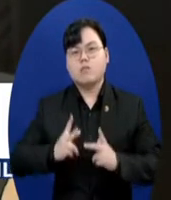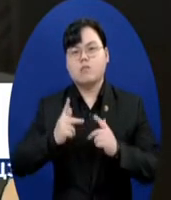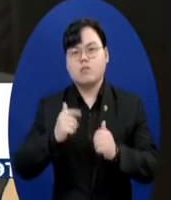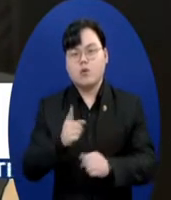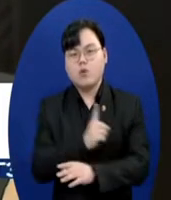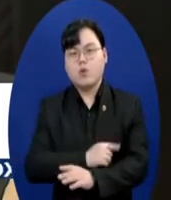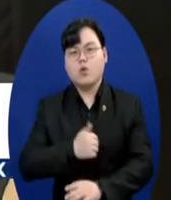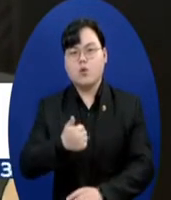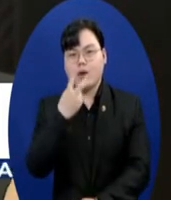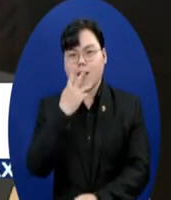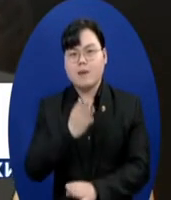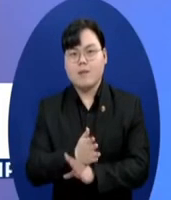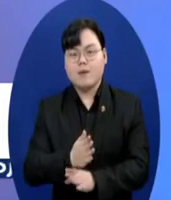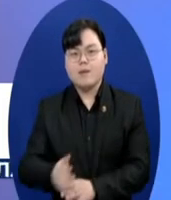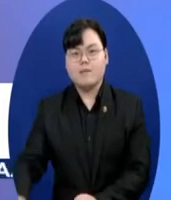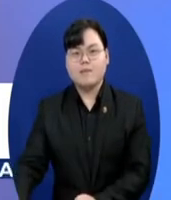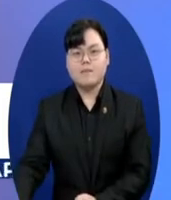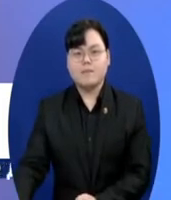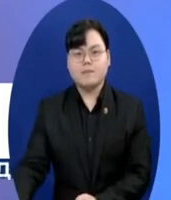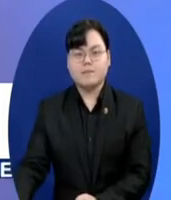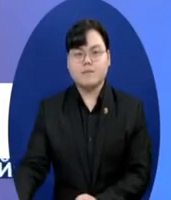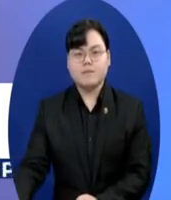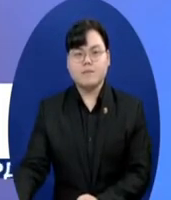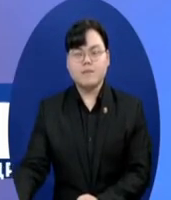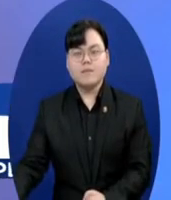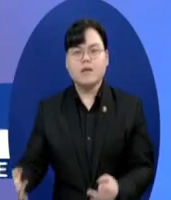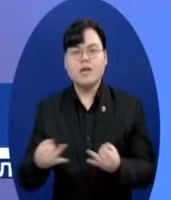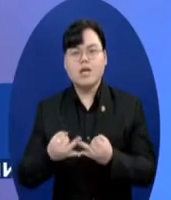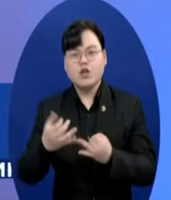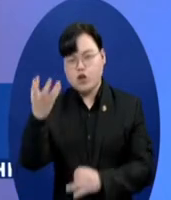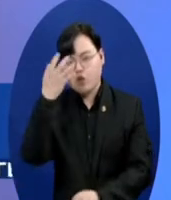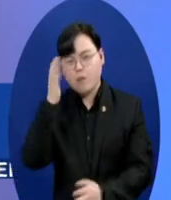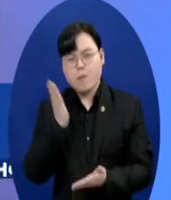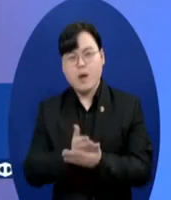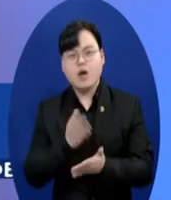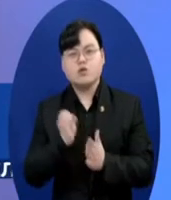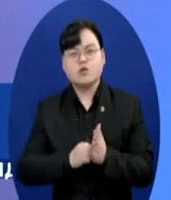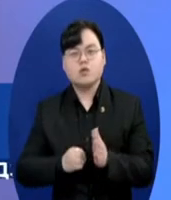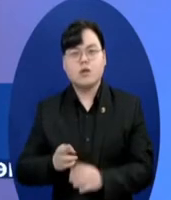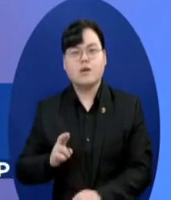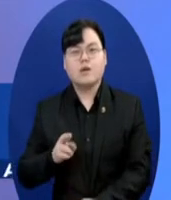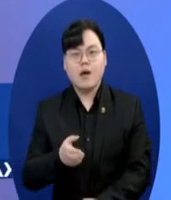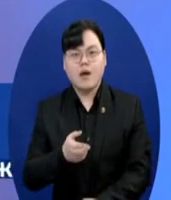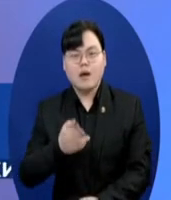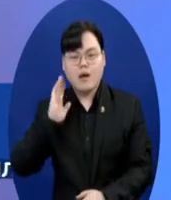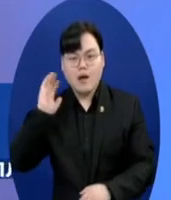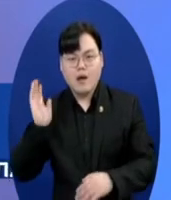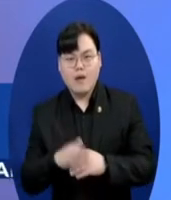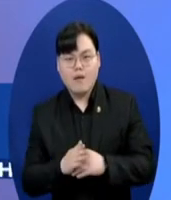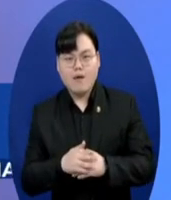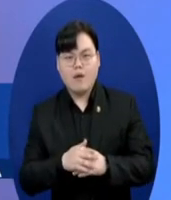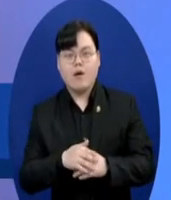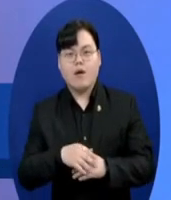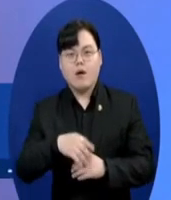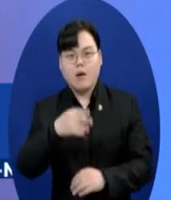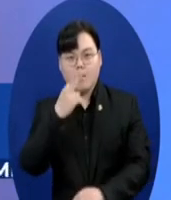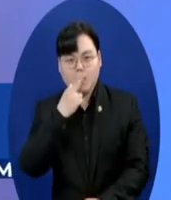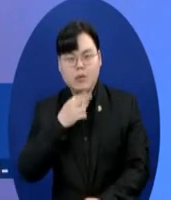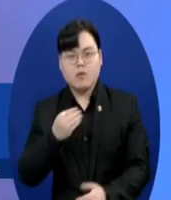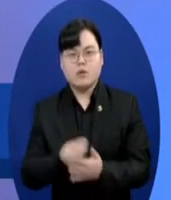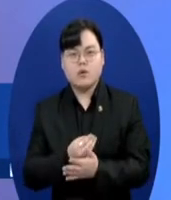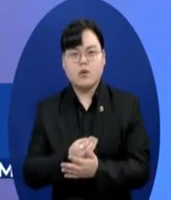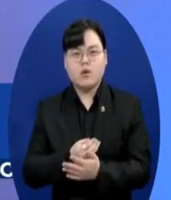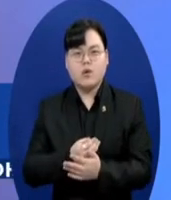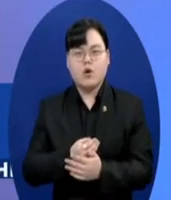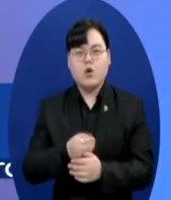эерэг нөлөөтэй гэж харж байна. А яагаад цахим төр байх хэрэгтэй вэ гэхээр үндсэндээ бол одоо энэ авилгал, хээл авахул, хүнд суртал,